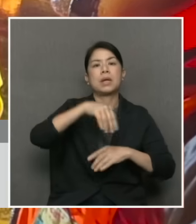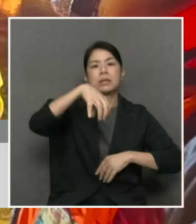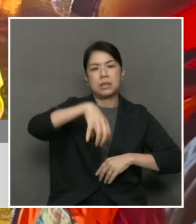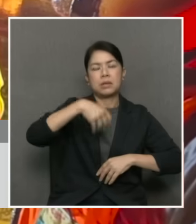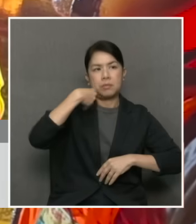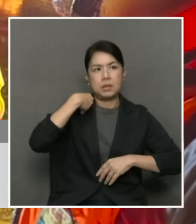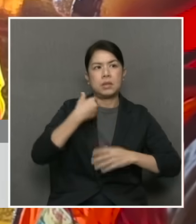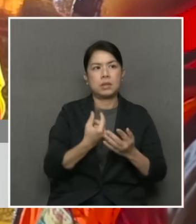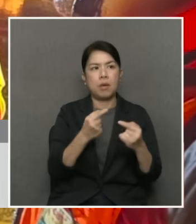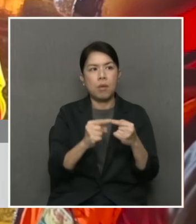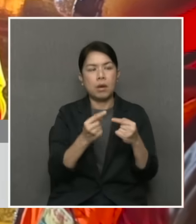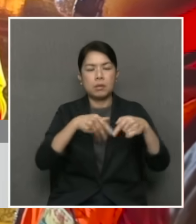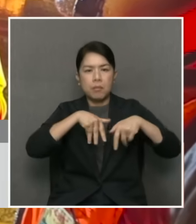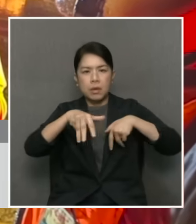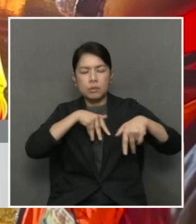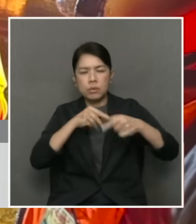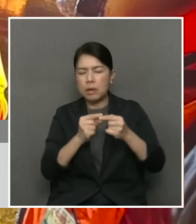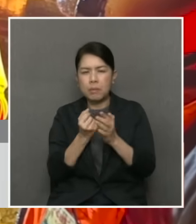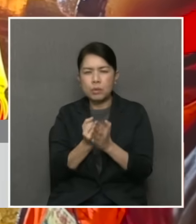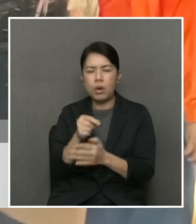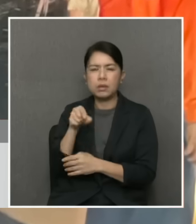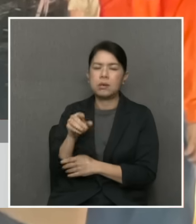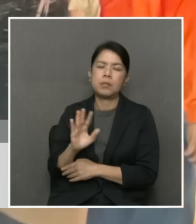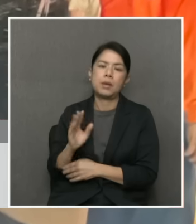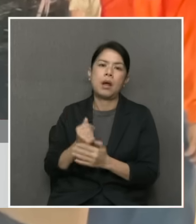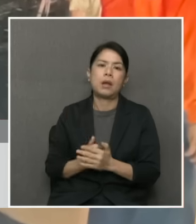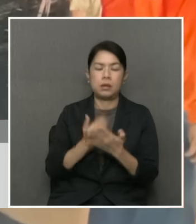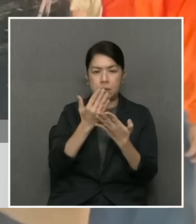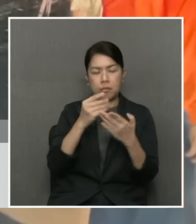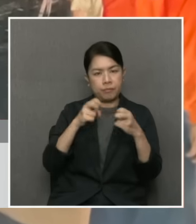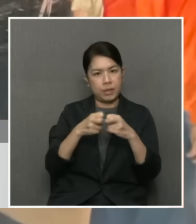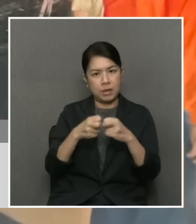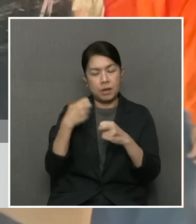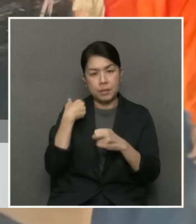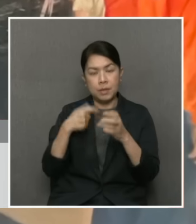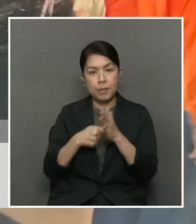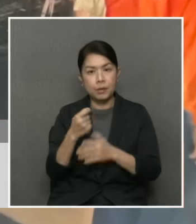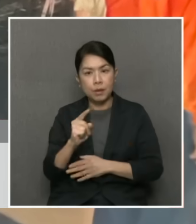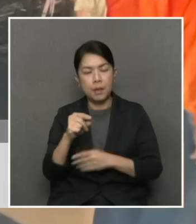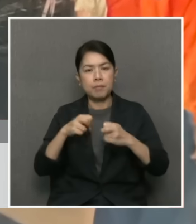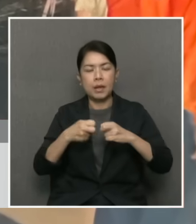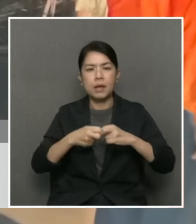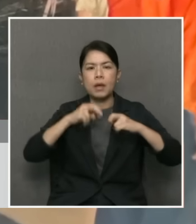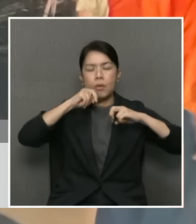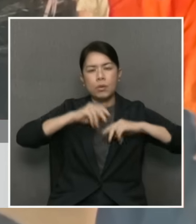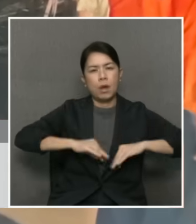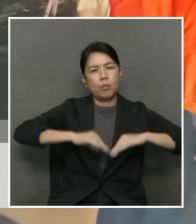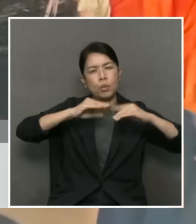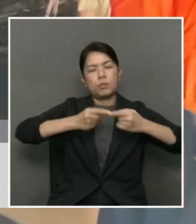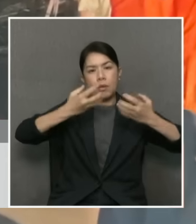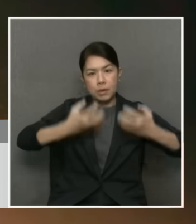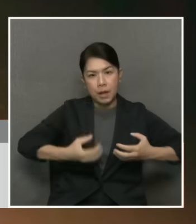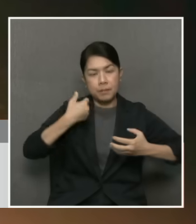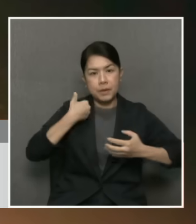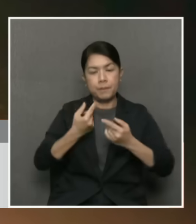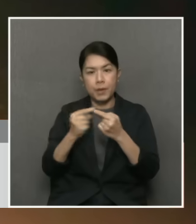แต่เจ้าหน้าที่ก็ยังไม่สามาเข้าไปช่วยเหลือผู้ประสบภัยออกจากพื้นที่ได้เพราะว่ากระแสน้ำแรงมากนะคะแต่ผู้ประสบ